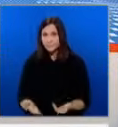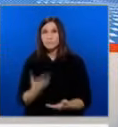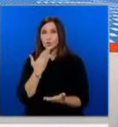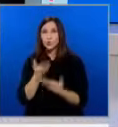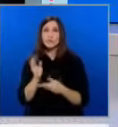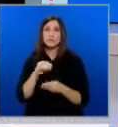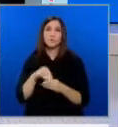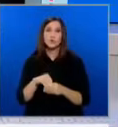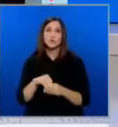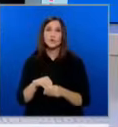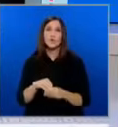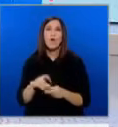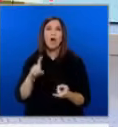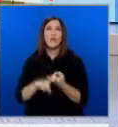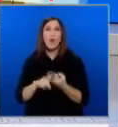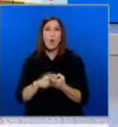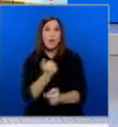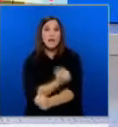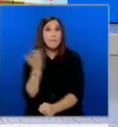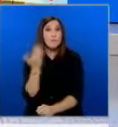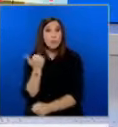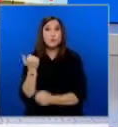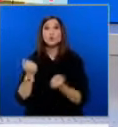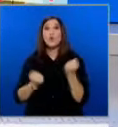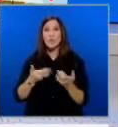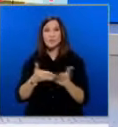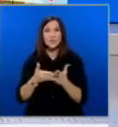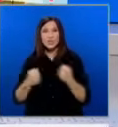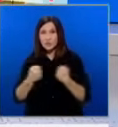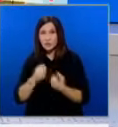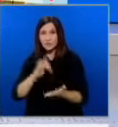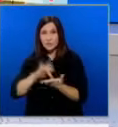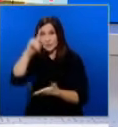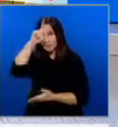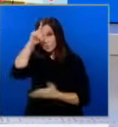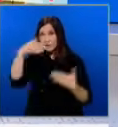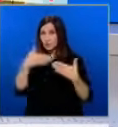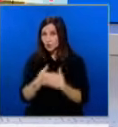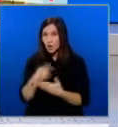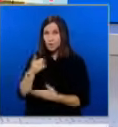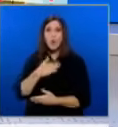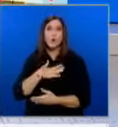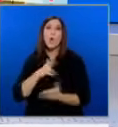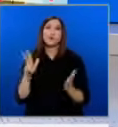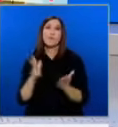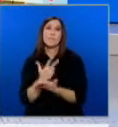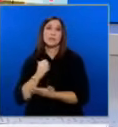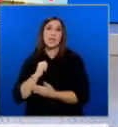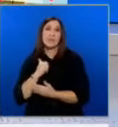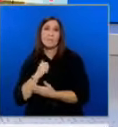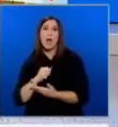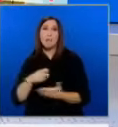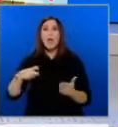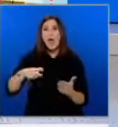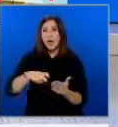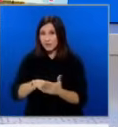включването. На кокаин е бил шофьорът, причинил катастрофата в центъра на София снощи. Той има 18